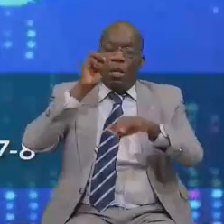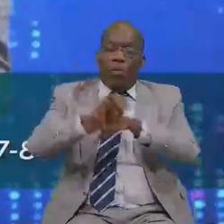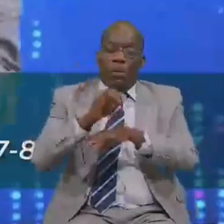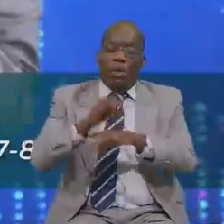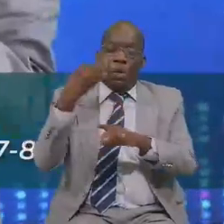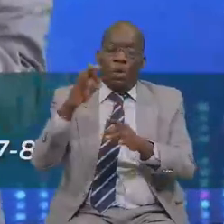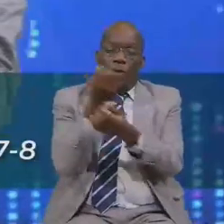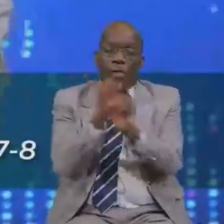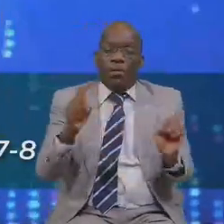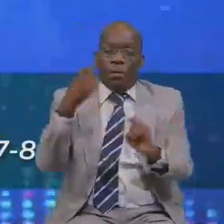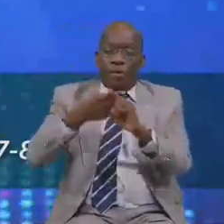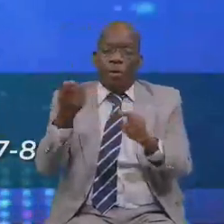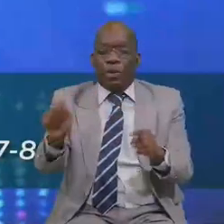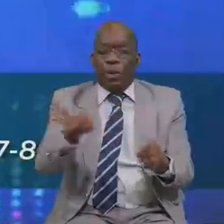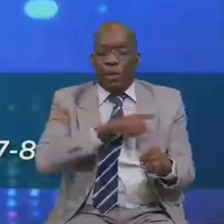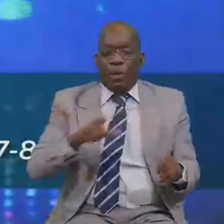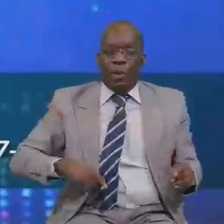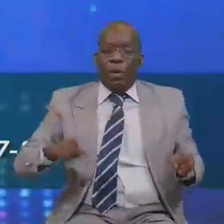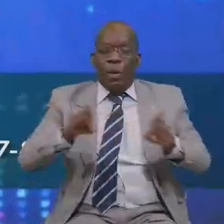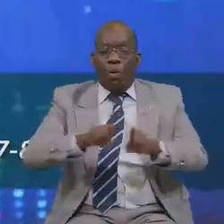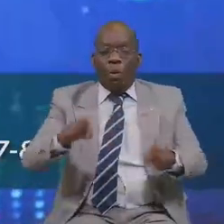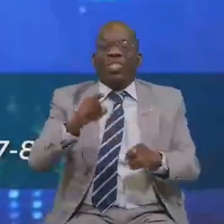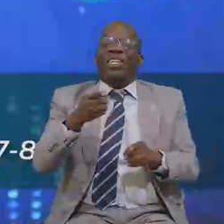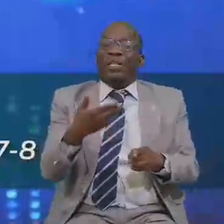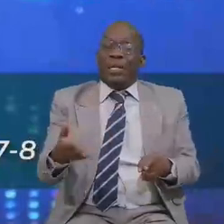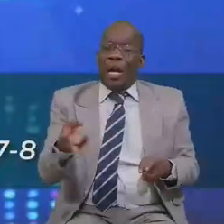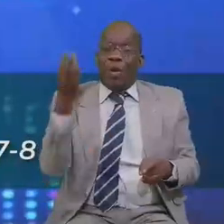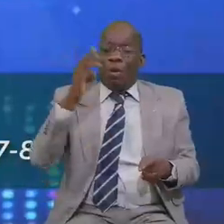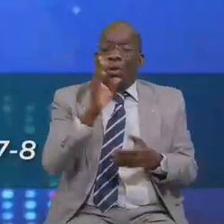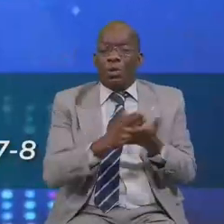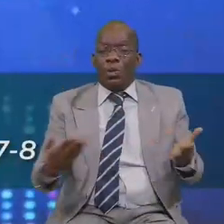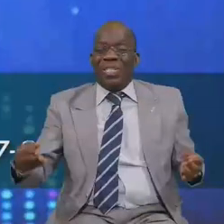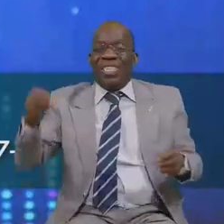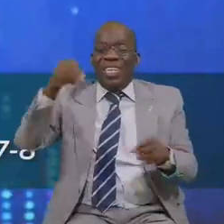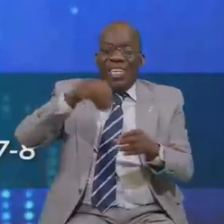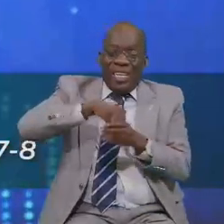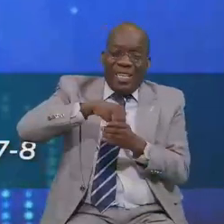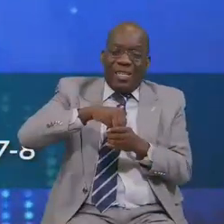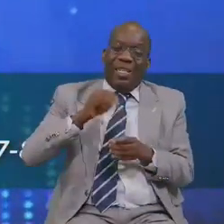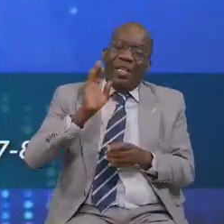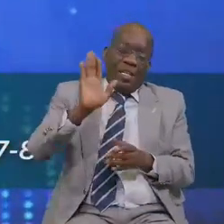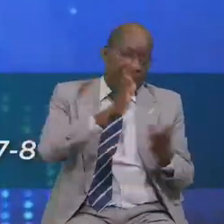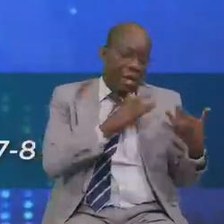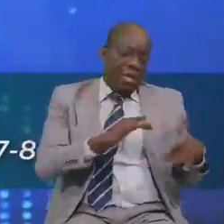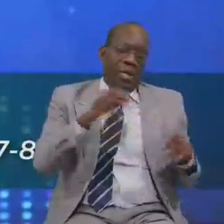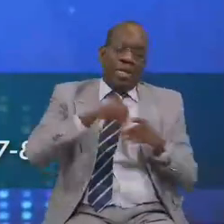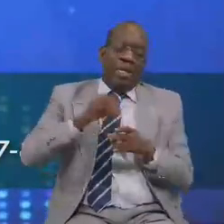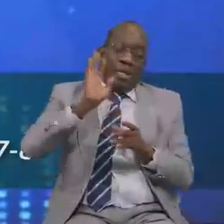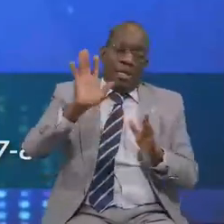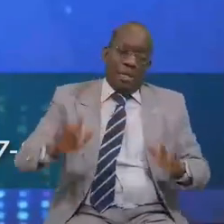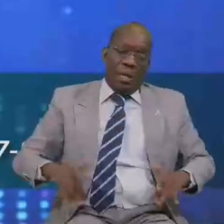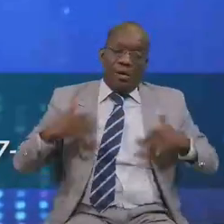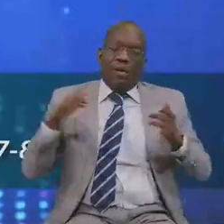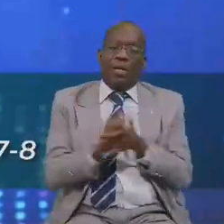Seigneur, mais il y avait quelque chose qui restait dans son cœur, dans sa vie,